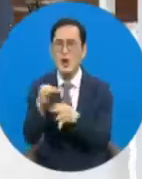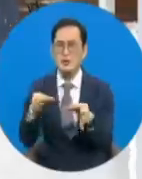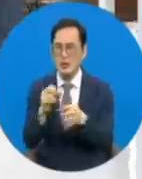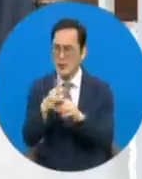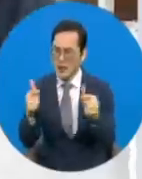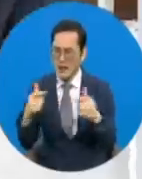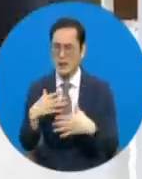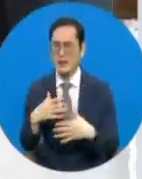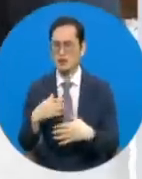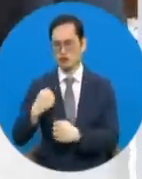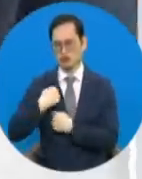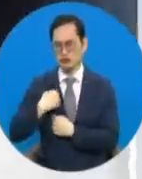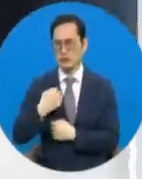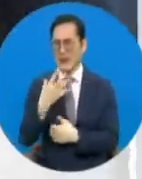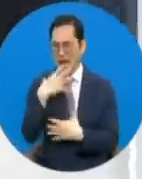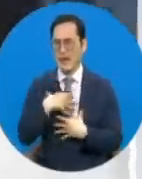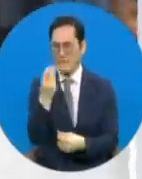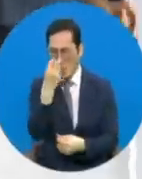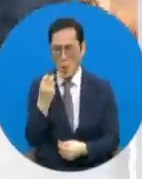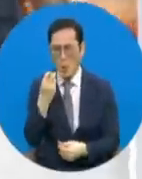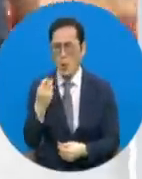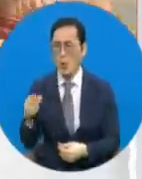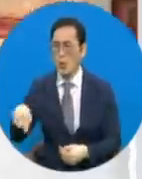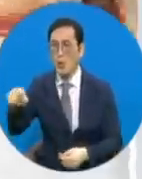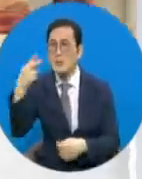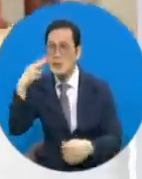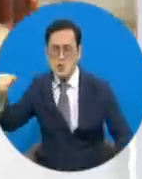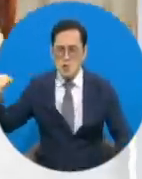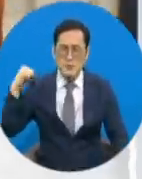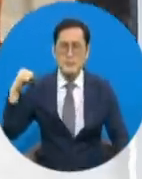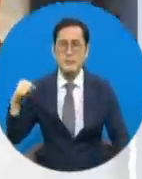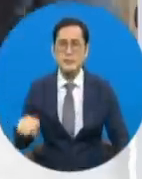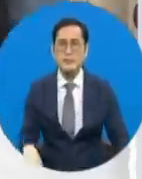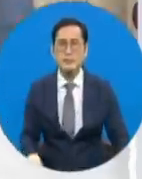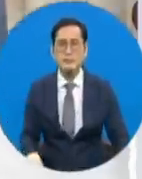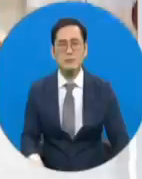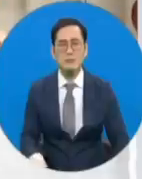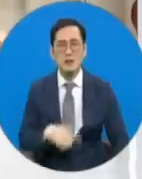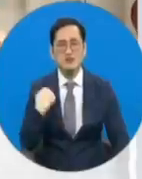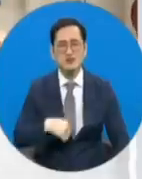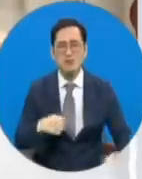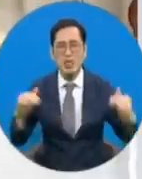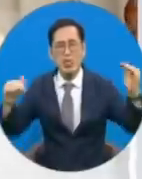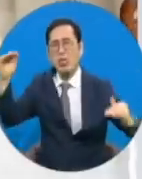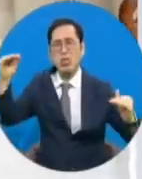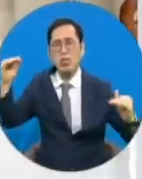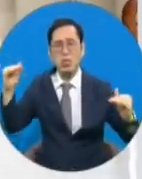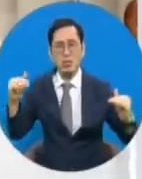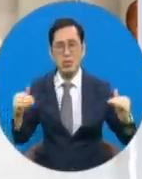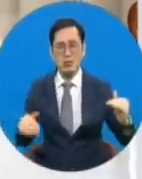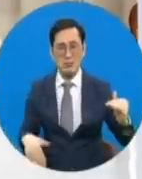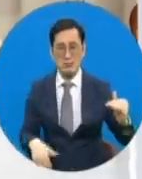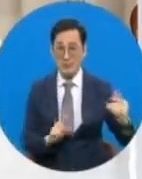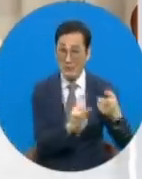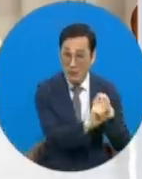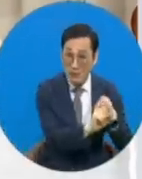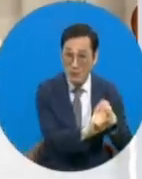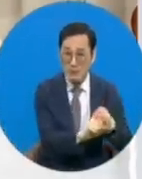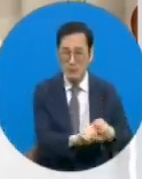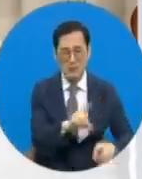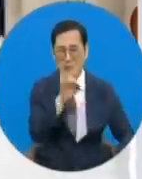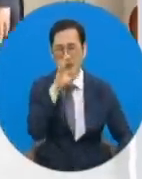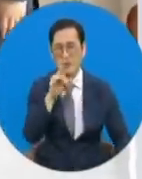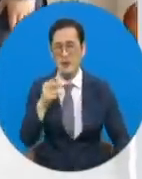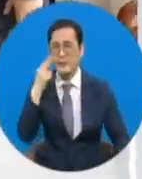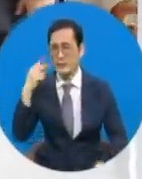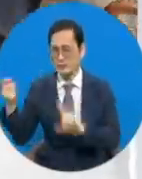됐건 안보가 됐건 어느 것이 우리에게 유리하냐를 판단을 하고 결국 어느 한쪽에 쓸 수밖에 없는 이제 그런 상황이거든요. 그래서